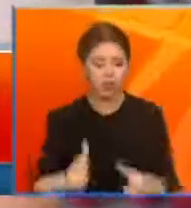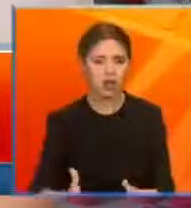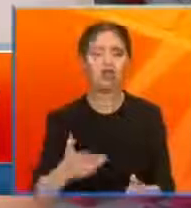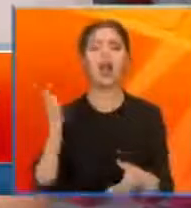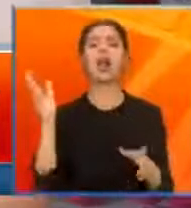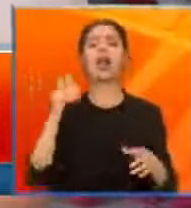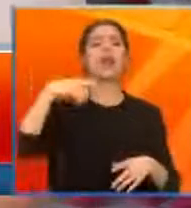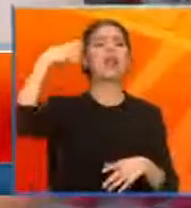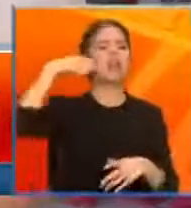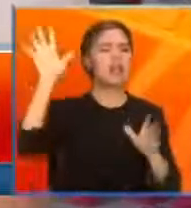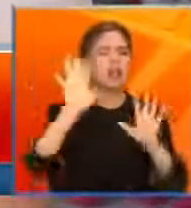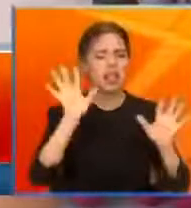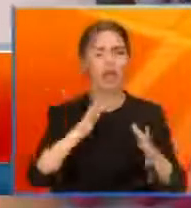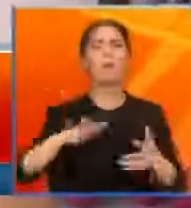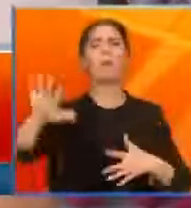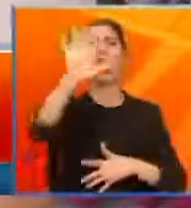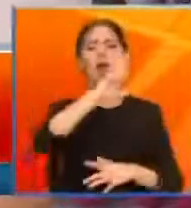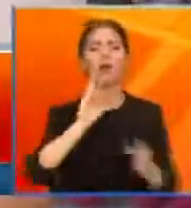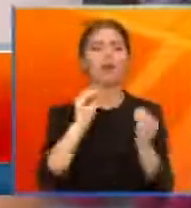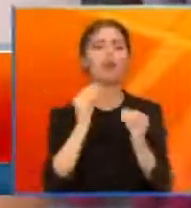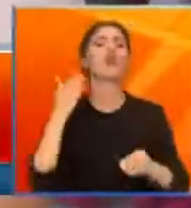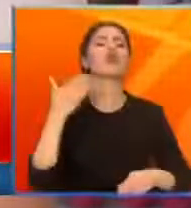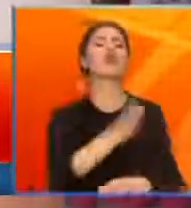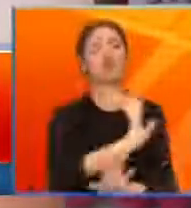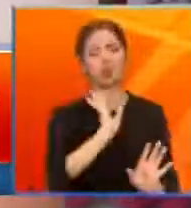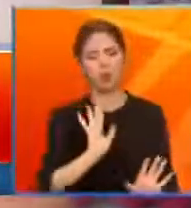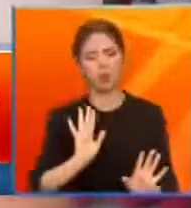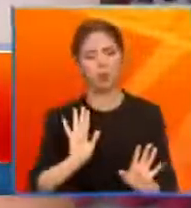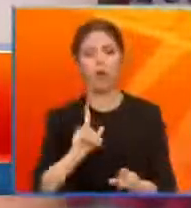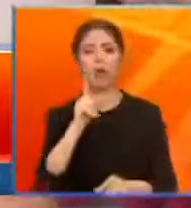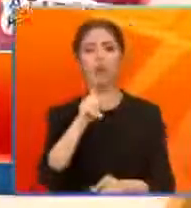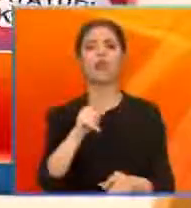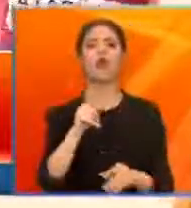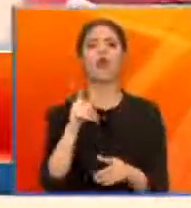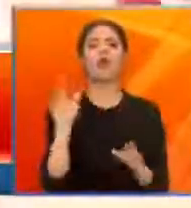gibi toplu olan, kalabalık olan yerlere çocuklarımızı götürmemeli. Çünkü o zaman bu tatilin hiçbir